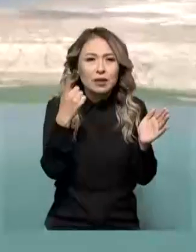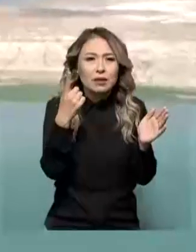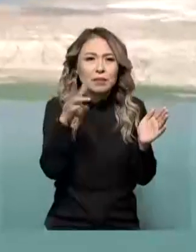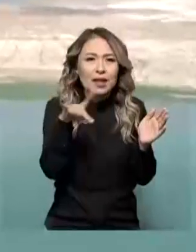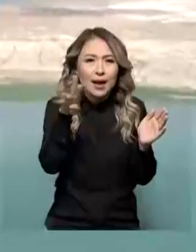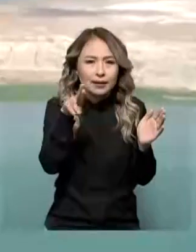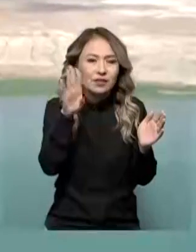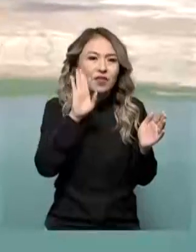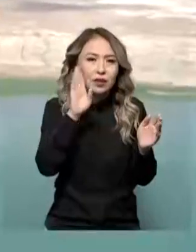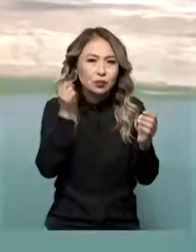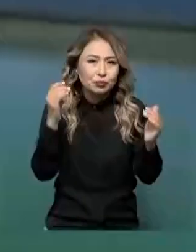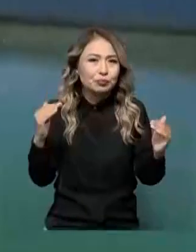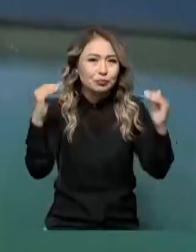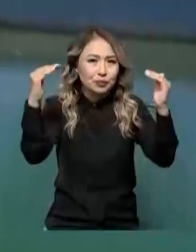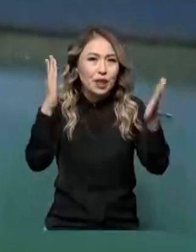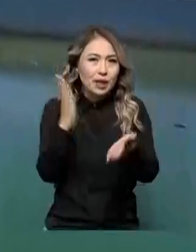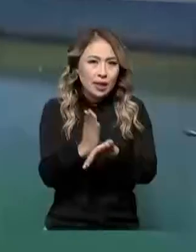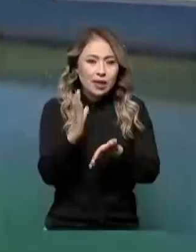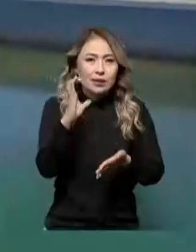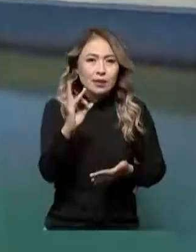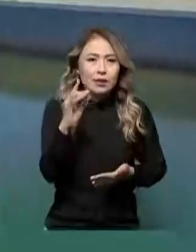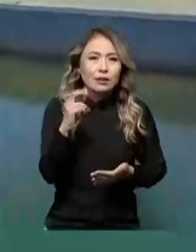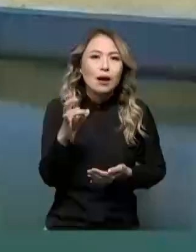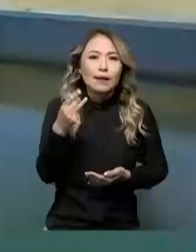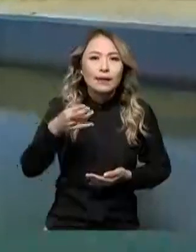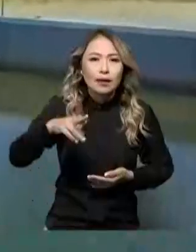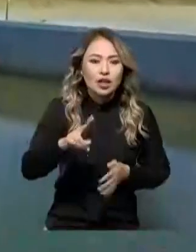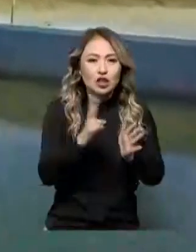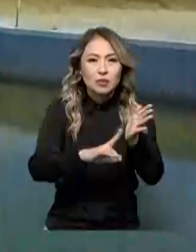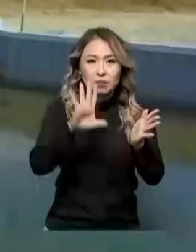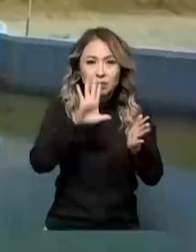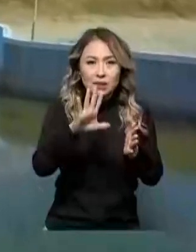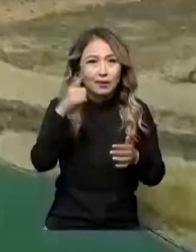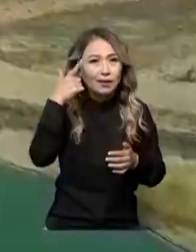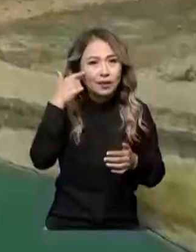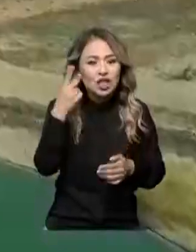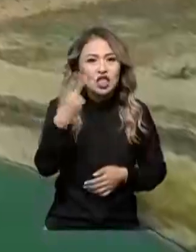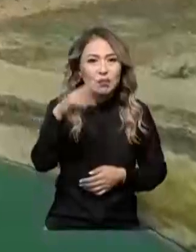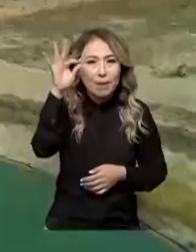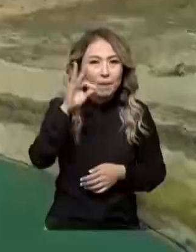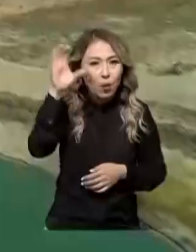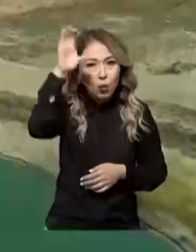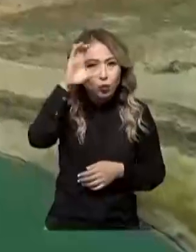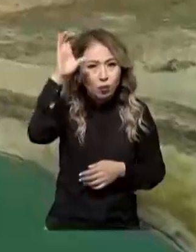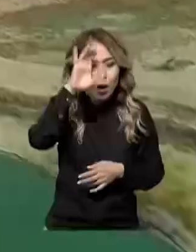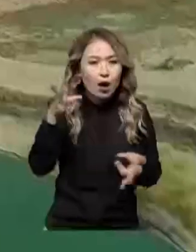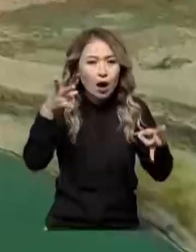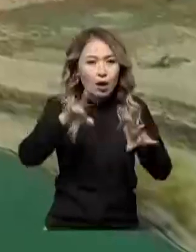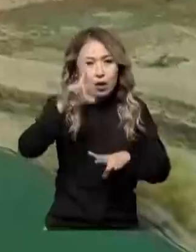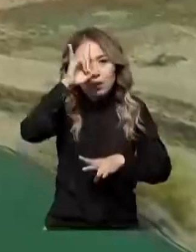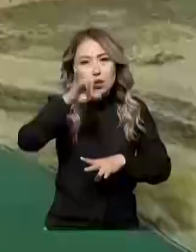миллиард текше метрден асып кетті. Сырдария өзен ағынының 75% Қырғызстанда, 20% Өзбекстанда және